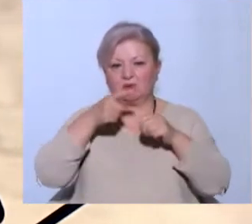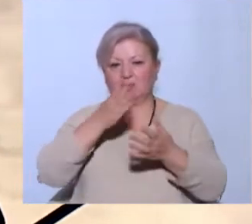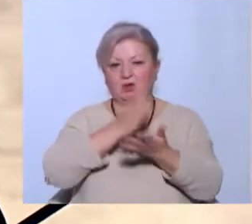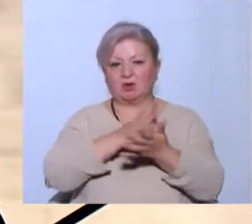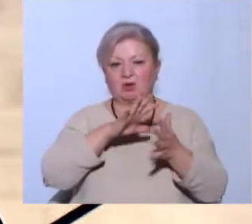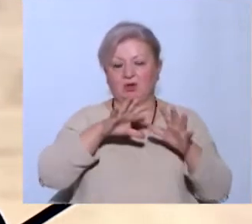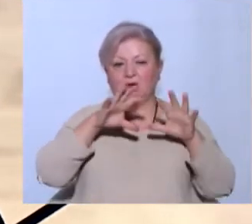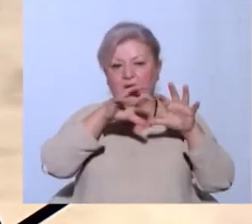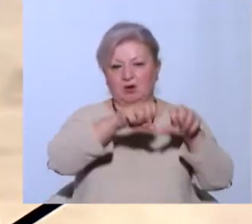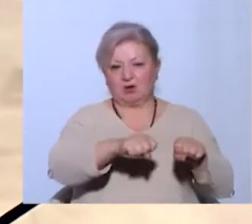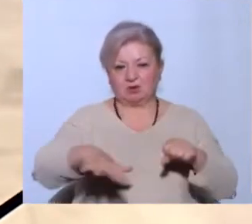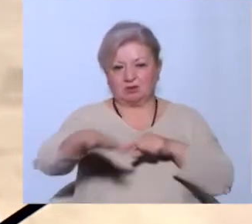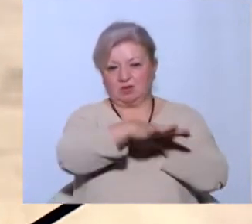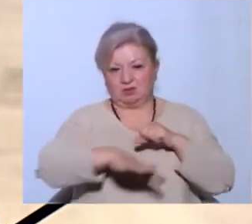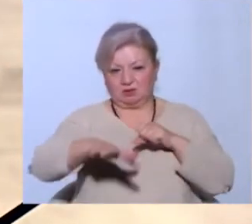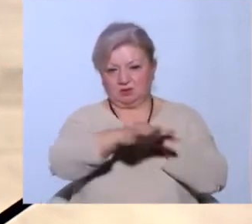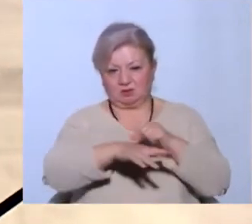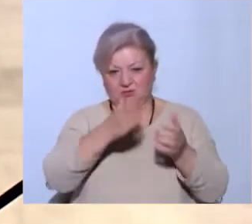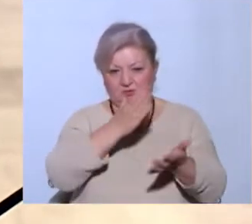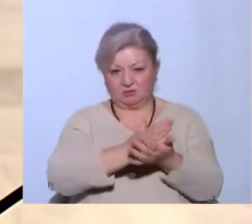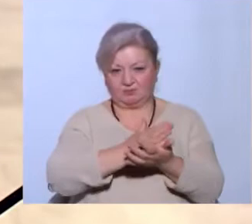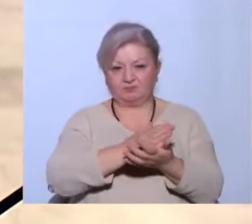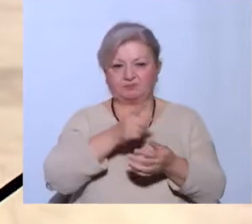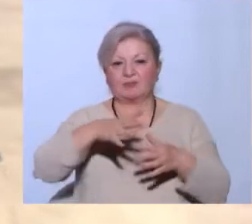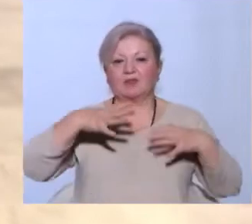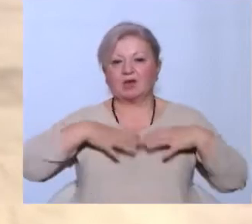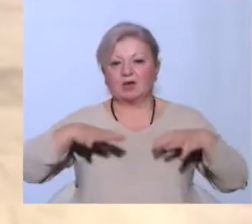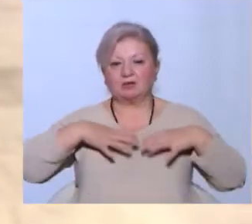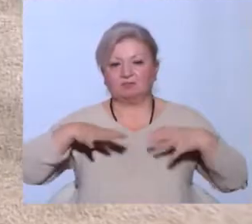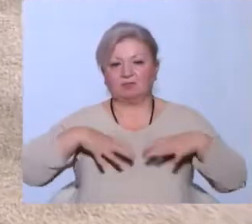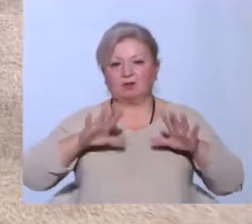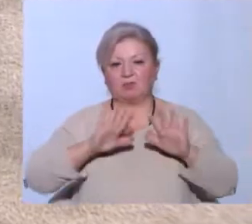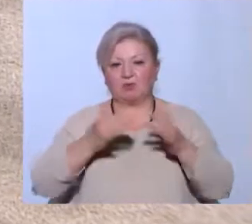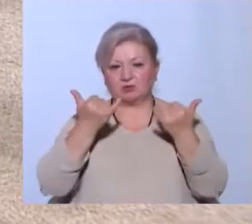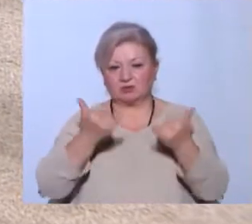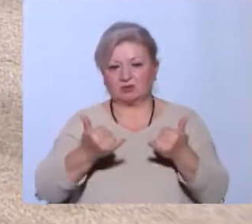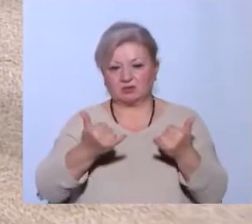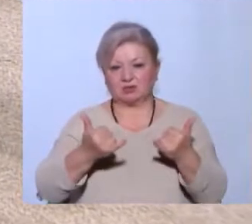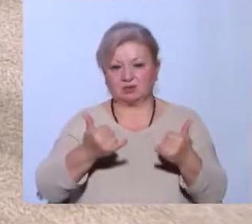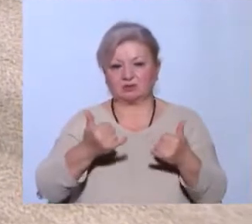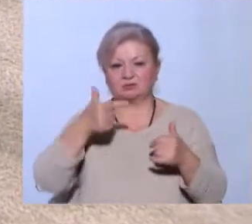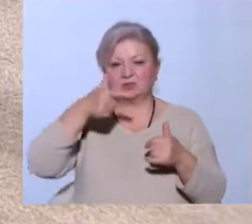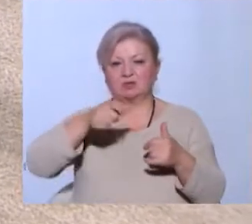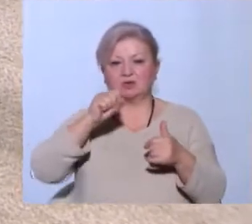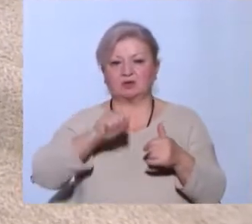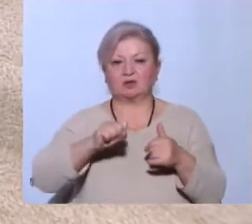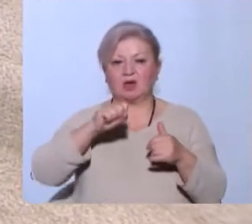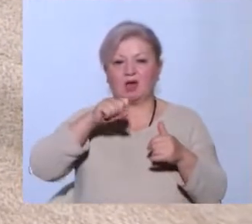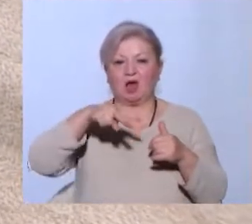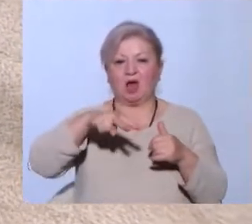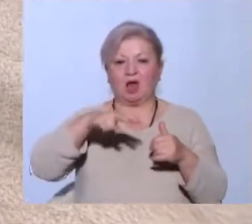ოკუპირებული ტერიტორია სამწუხაროდ და ქართველები მხოლოდ დღეს გალის რაიონში არიან